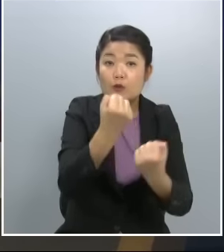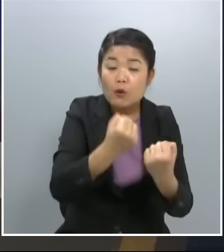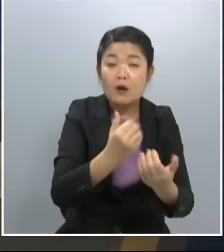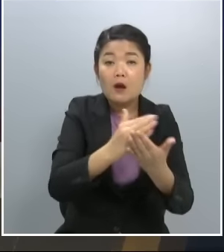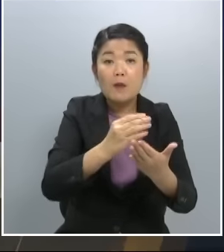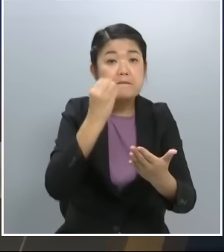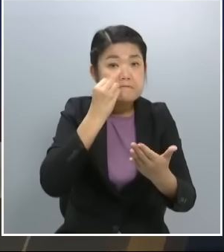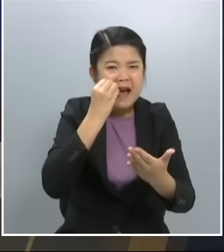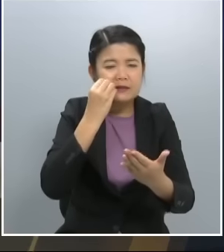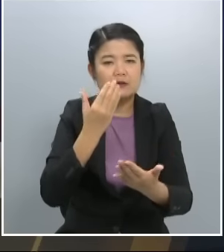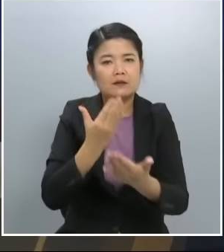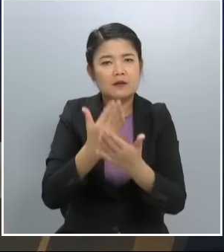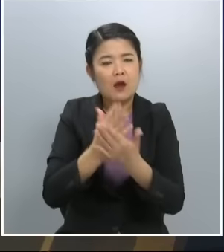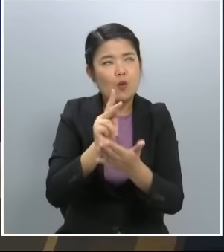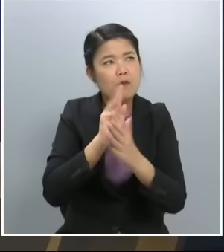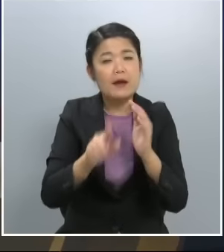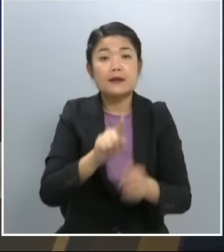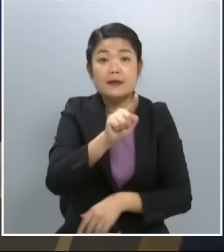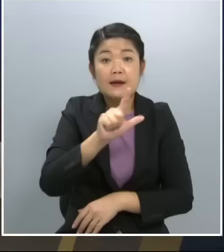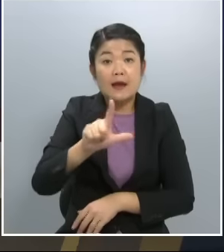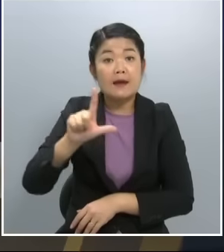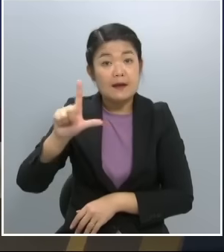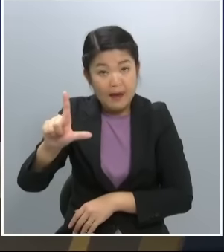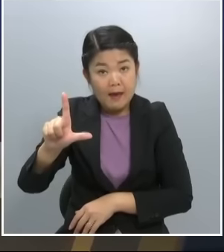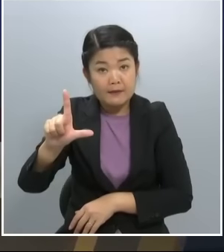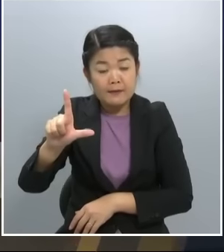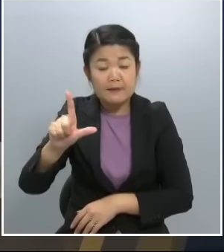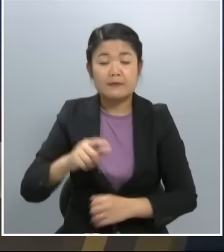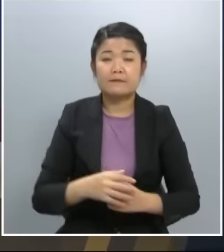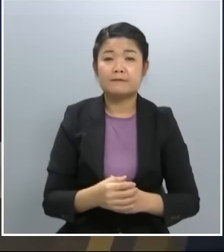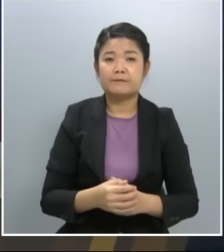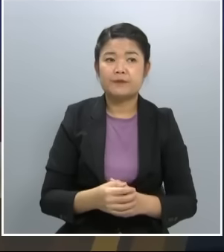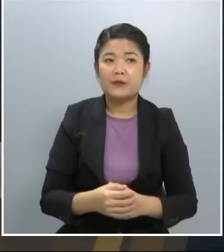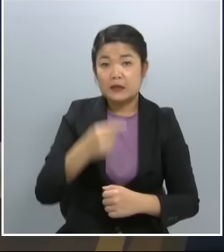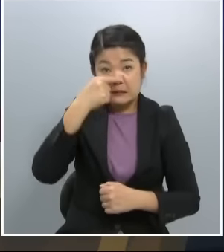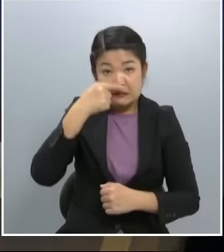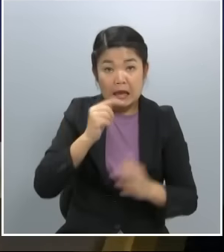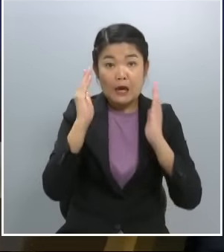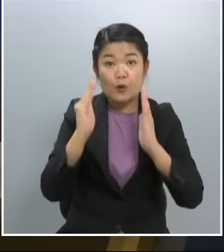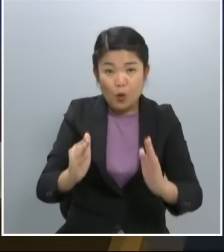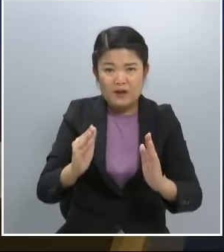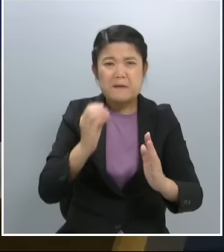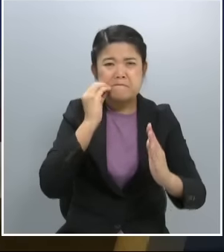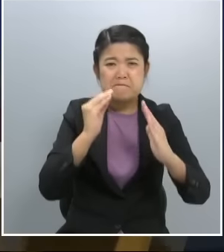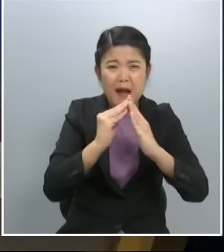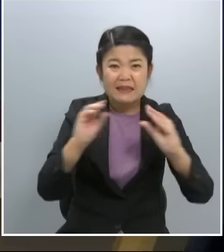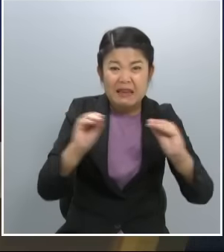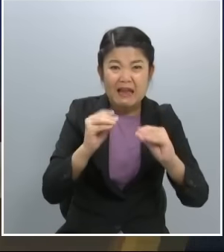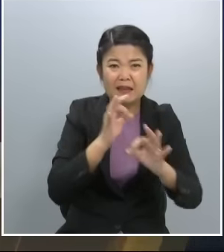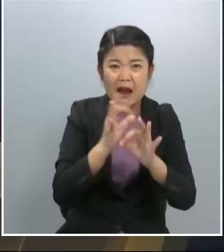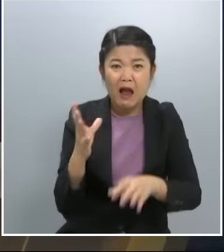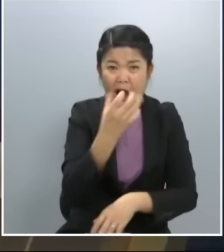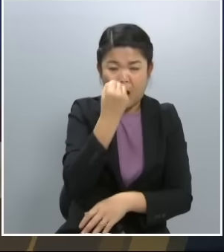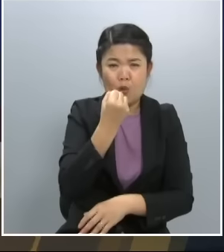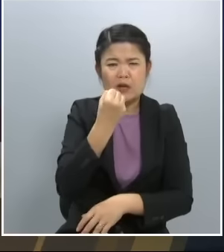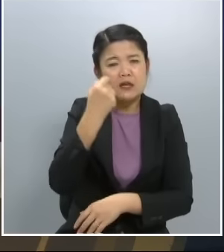มาณ1 ล้านล้านซึ่งจะประจำให้ไอ้หนี้เสียแล้วก็จะทำให้คนไทยที่กำลังจะถูกยึดทั้งหลายเนี่ยอยู่ต่อไปได้ไม่